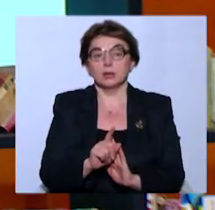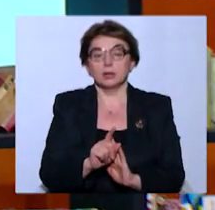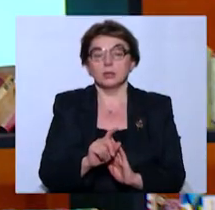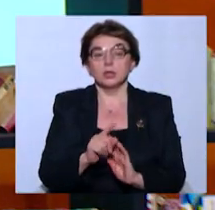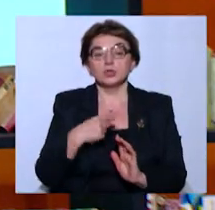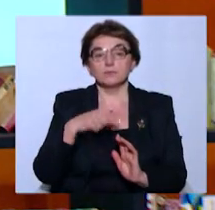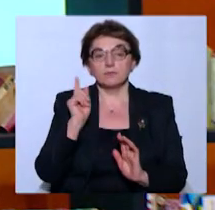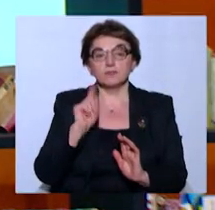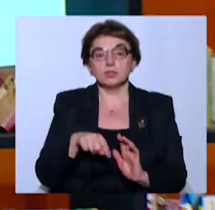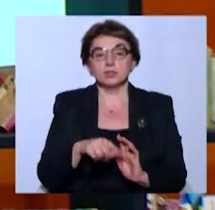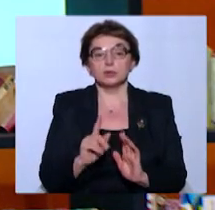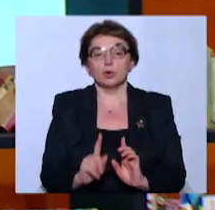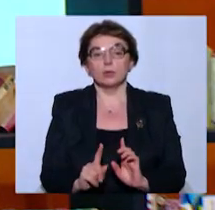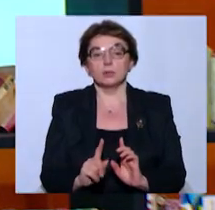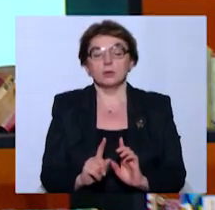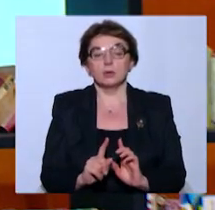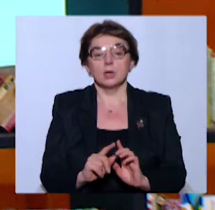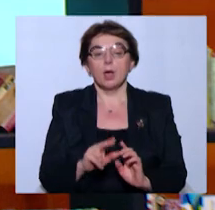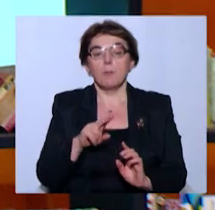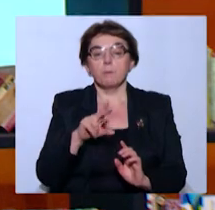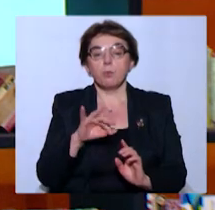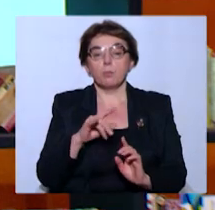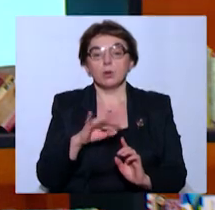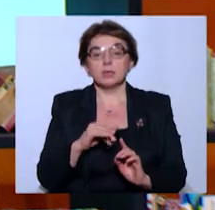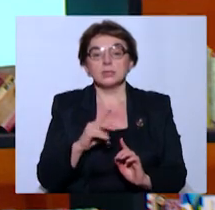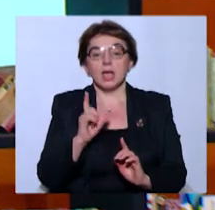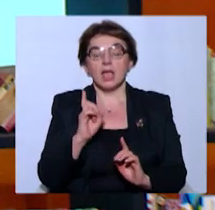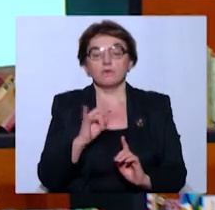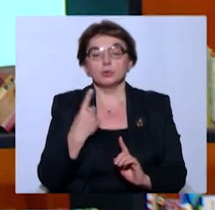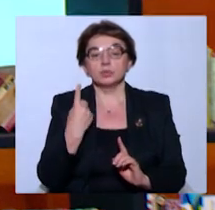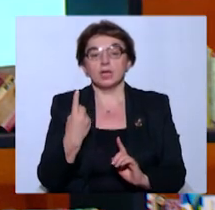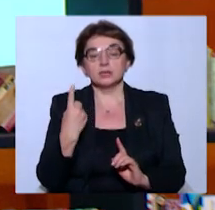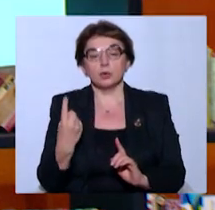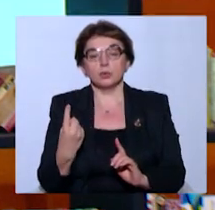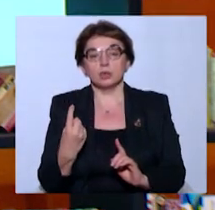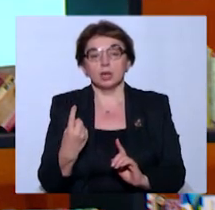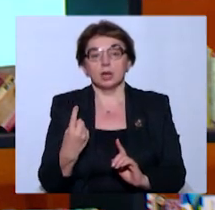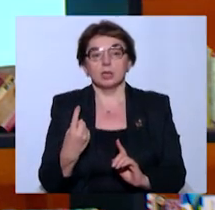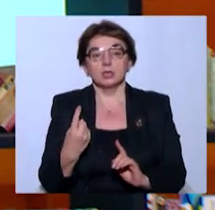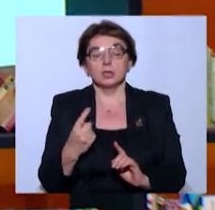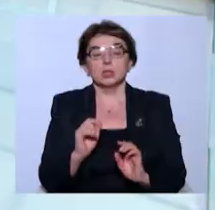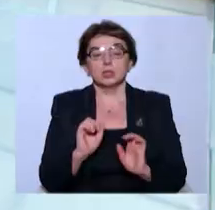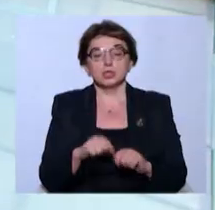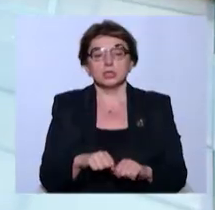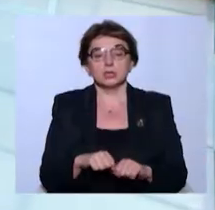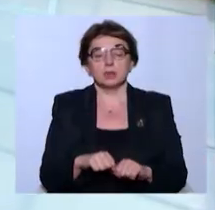ჩვენ ვიცით, რომ პოპულაცია, რომელიც ევოლუციის ერთეულია,